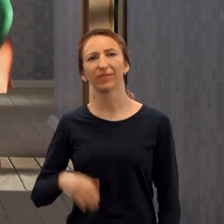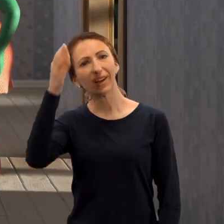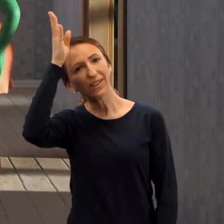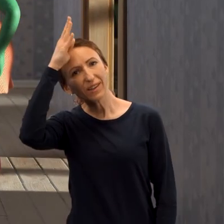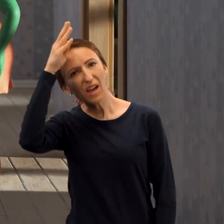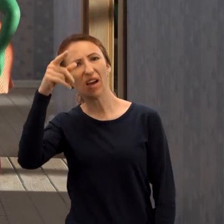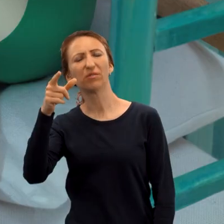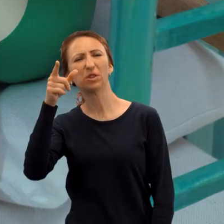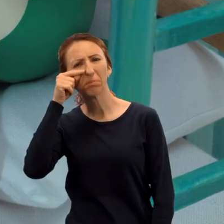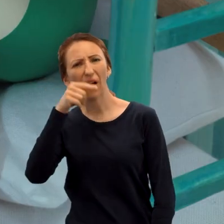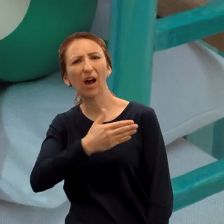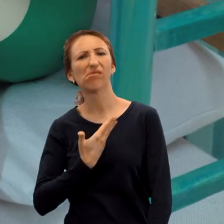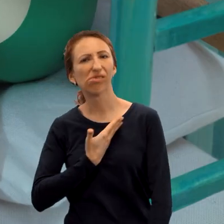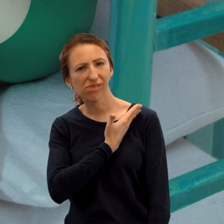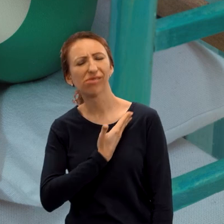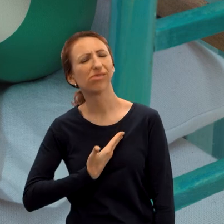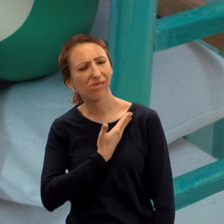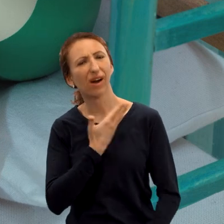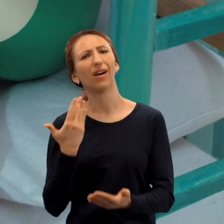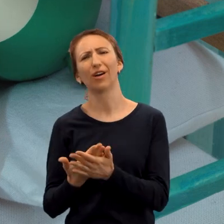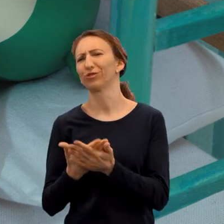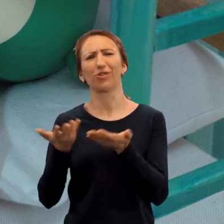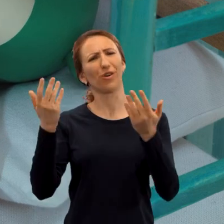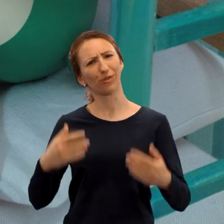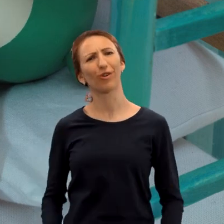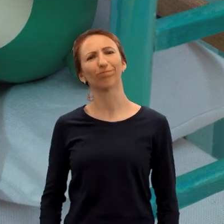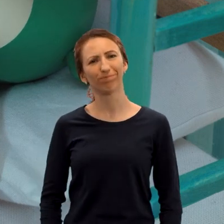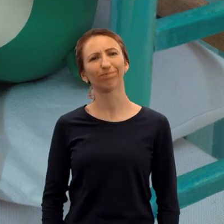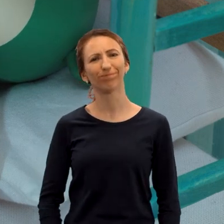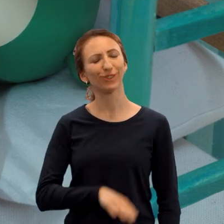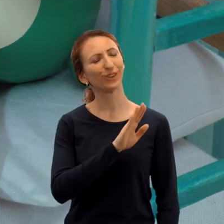I dlaczego treflik tak długo śpi? Dzieci są